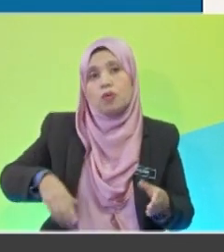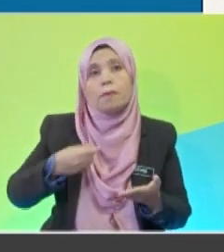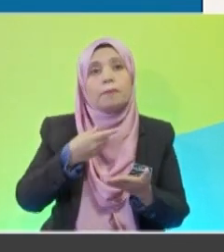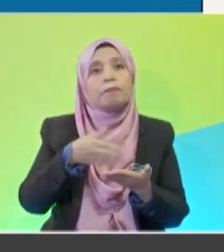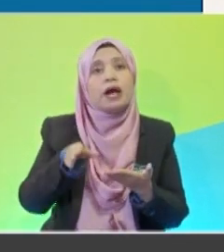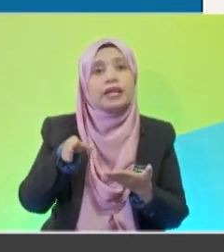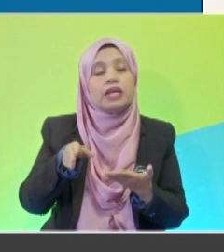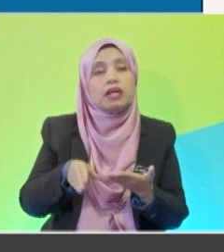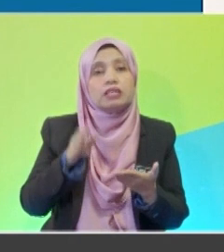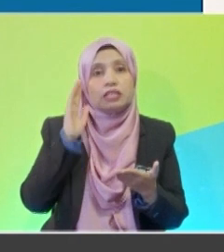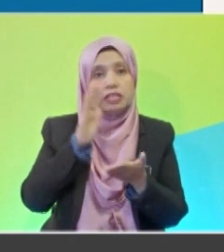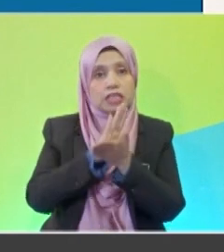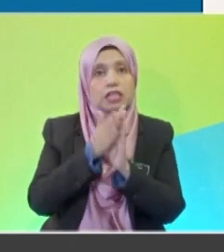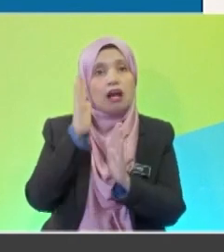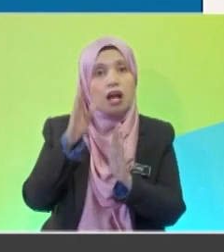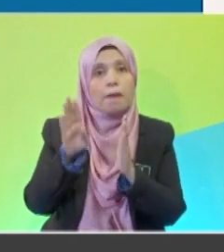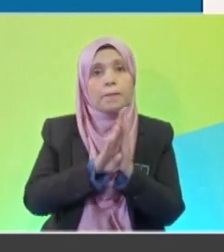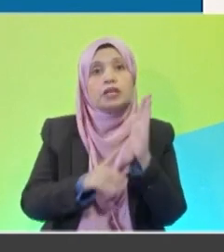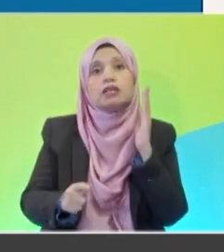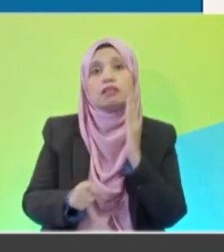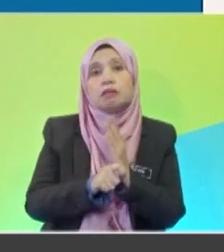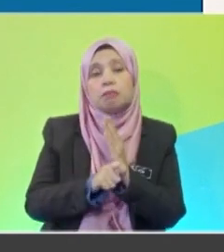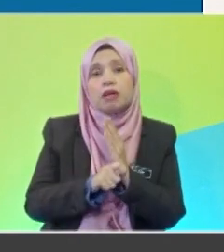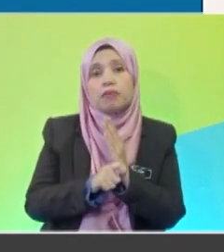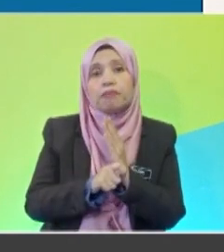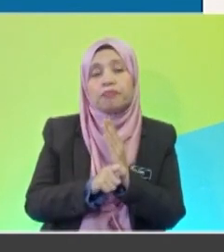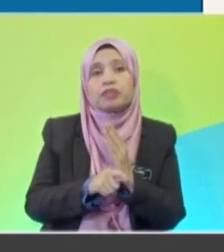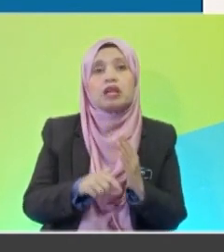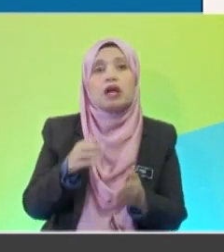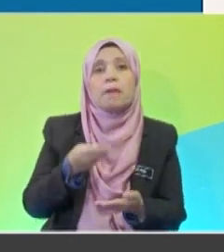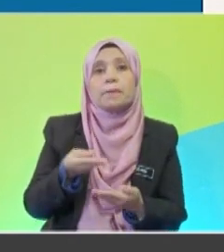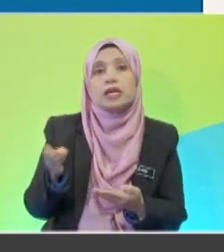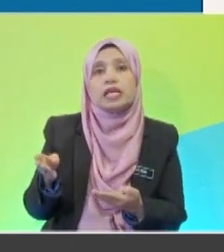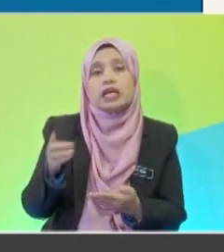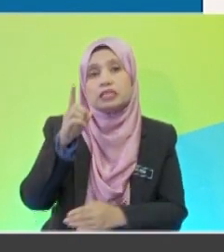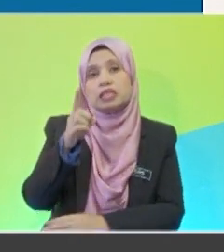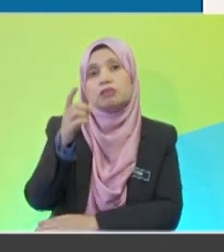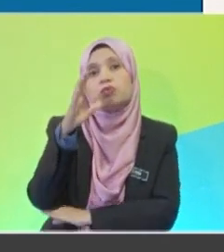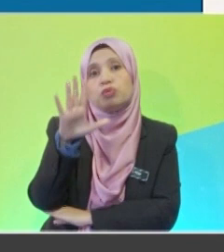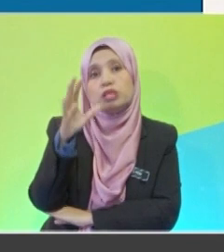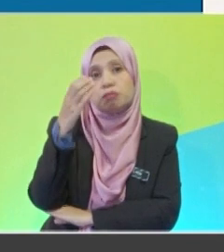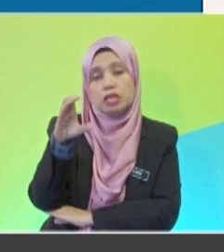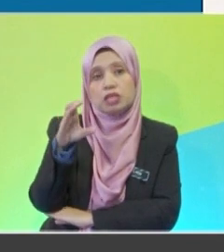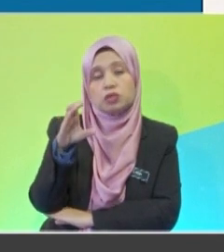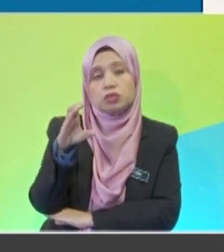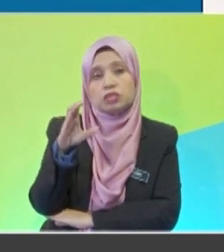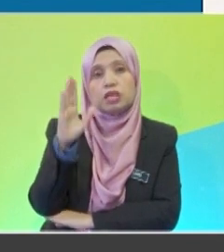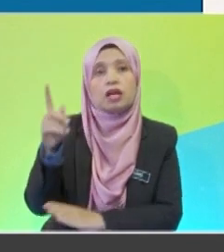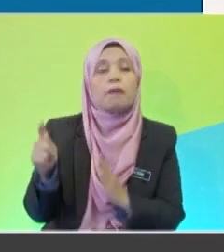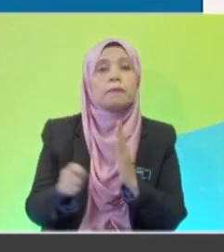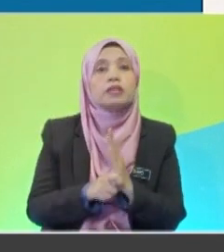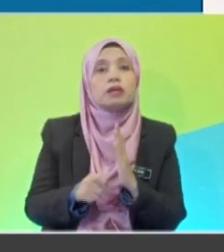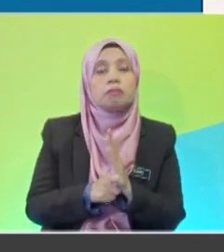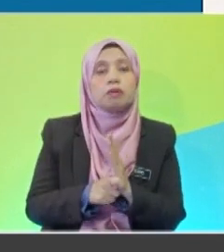belum bayar akan bertambah. Kemudian belian RM1,500 akan bertambah. Nota debit akan